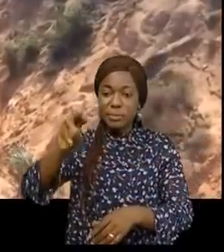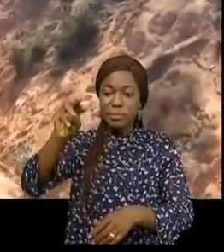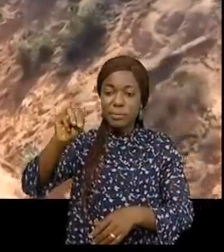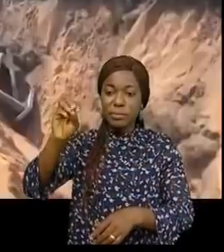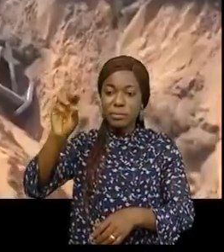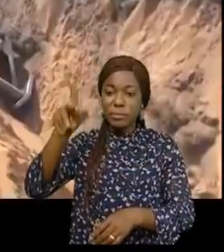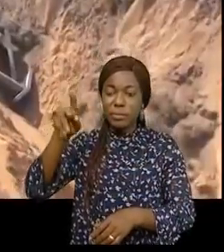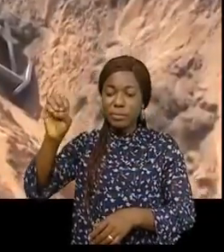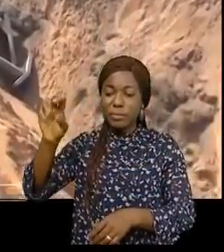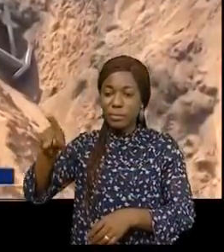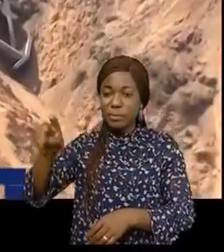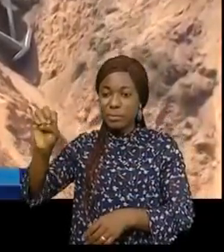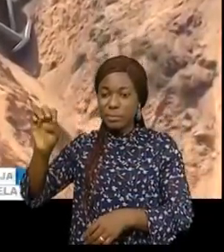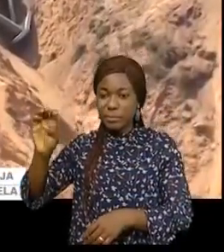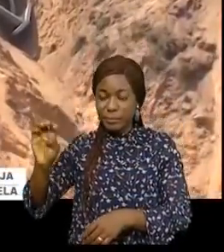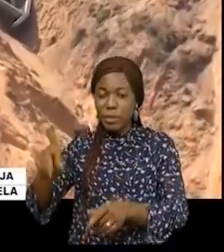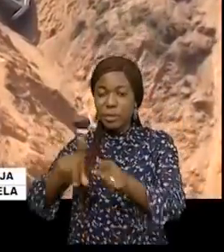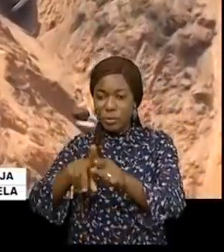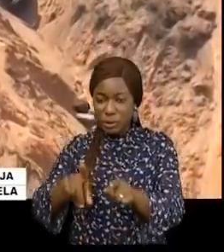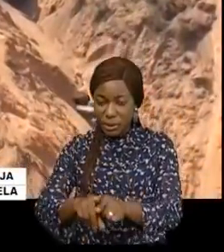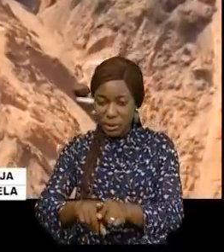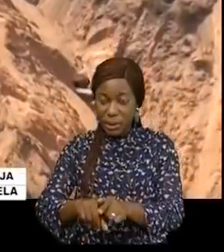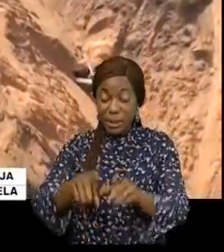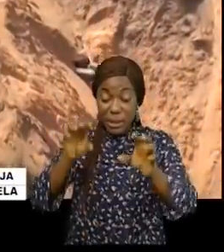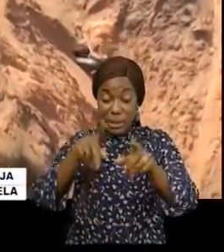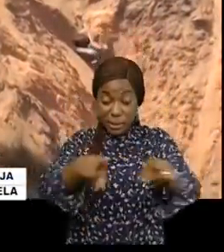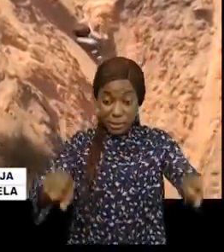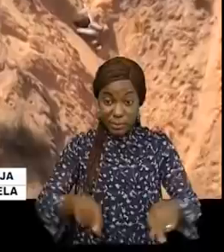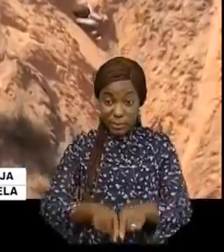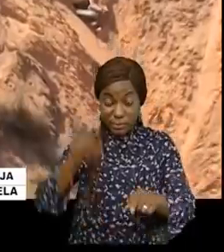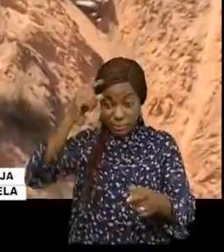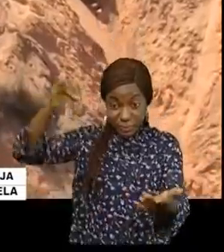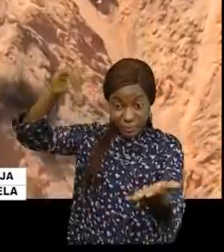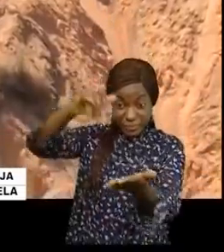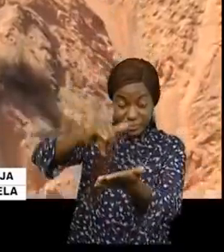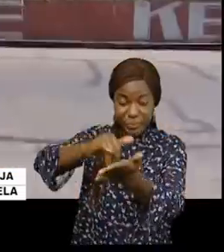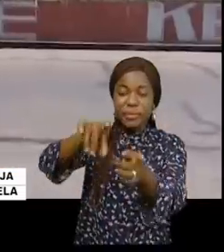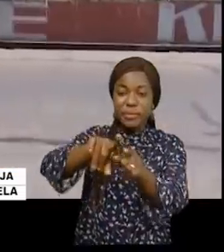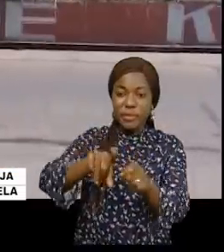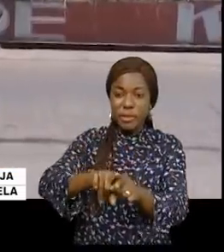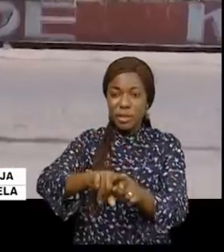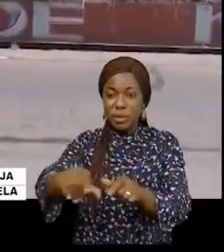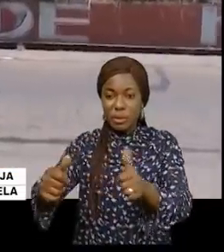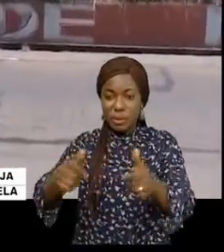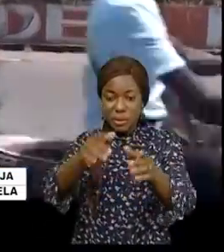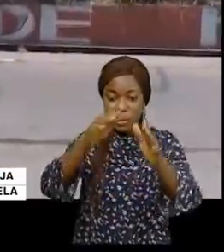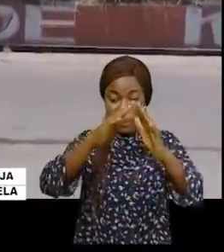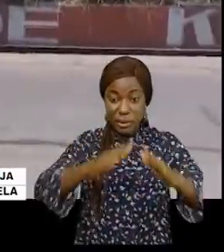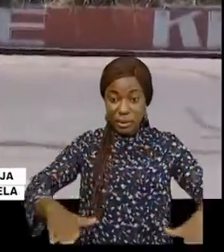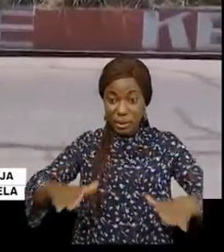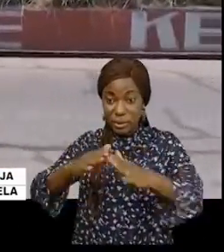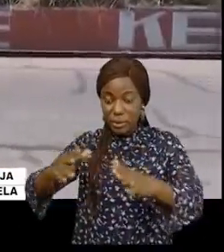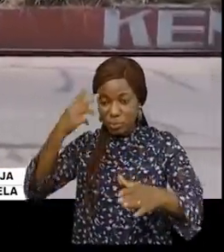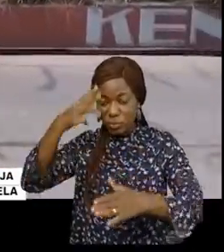centres d'addition d'eau appelés communément forage, les terrains de l'ancien aérodrome de Kenge, une cinquantaine de parcelles et menace de couper le boulevard